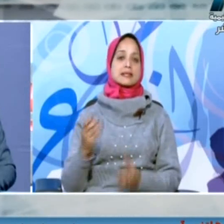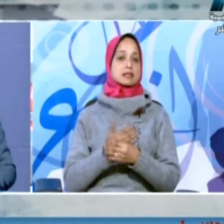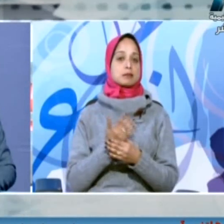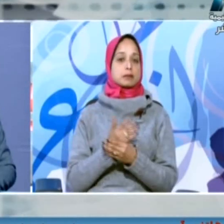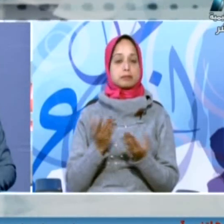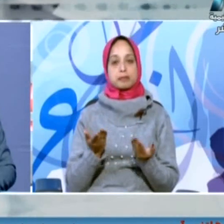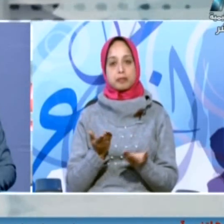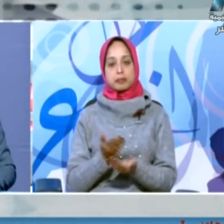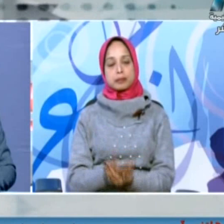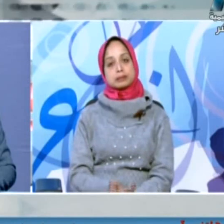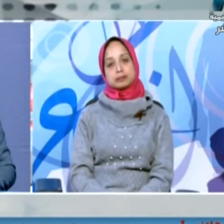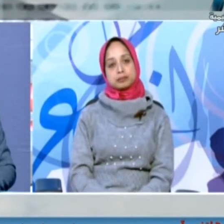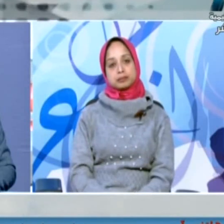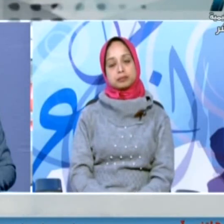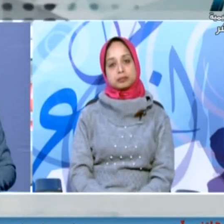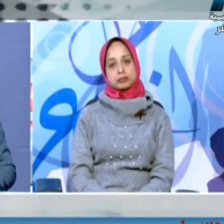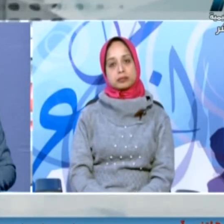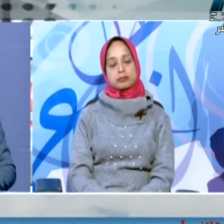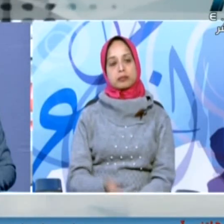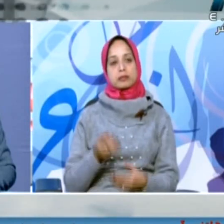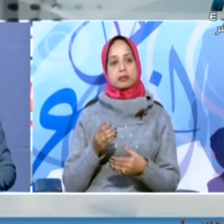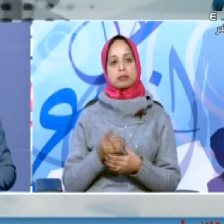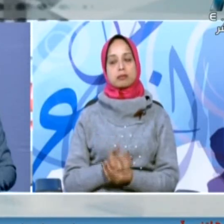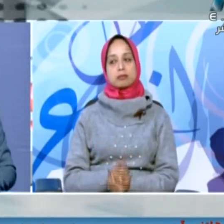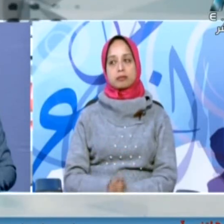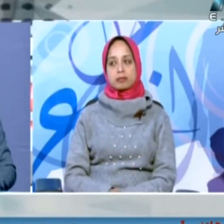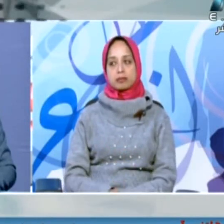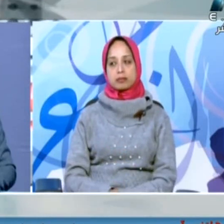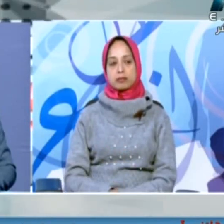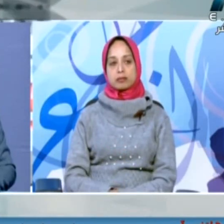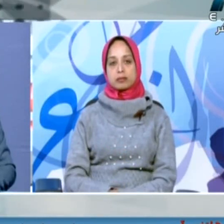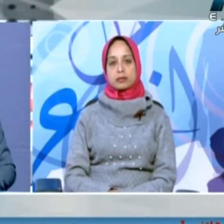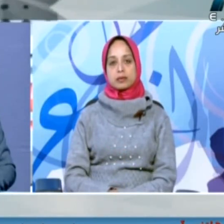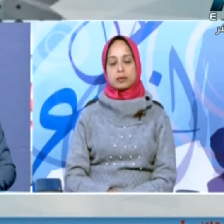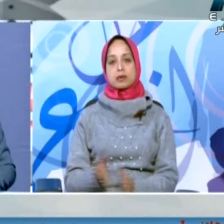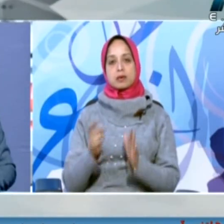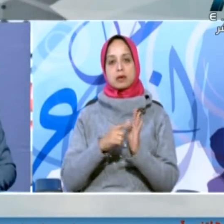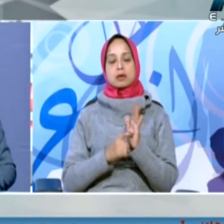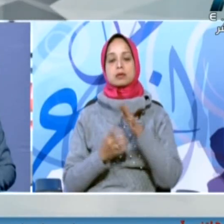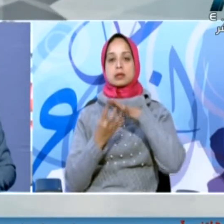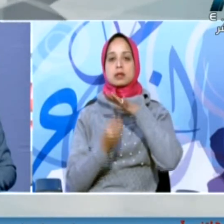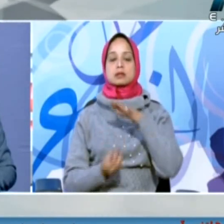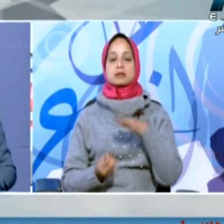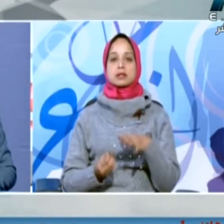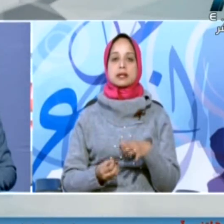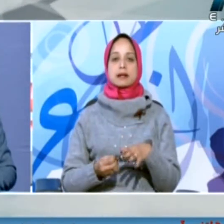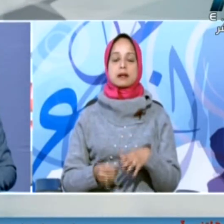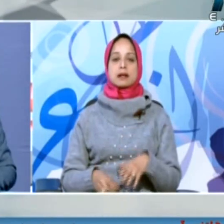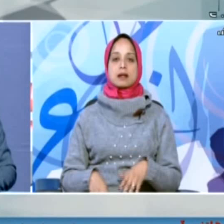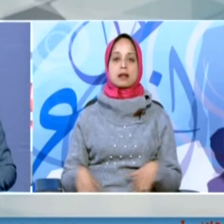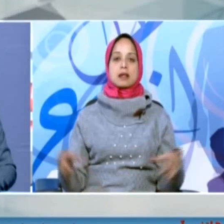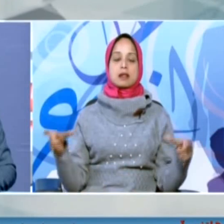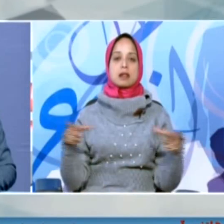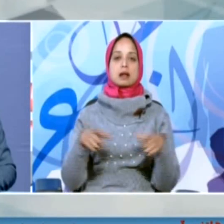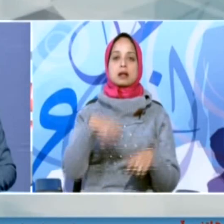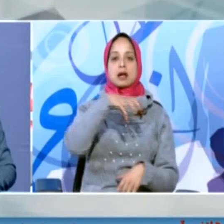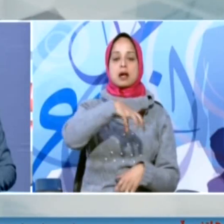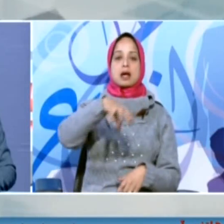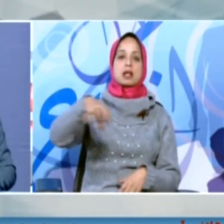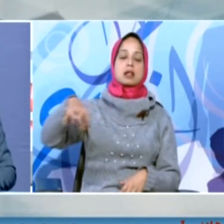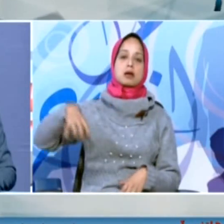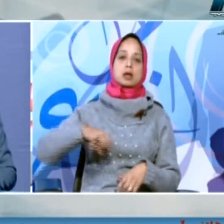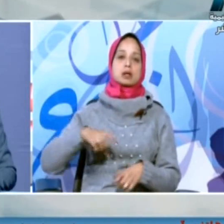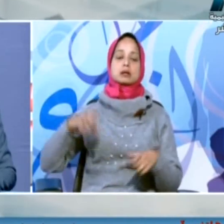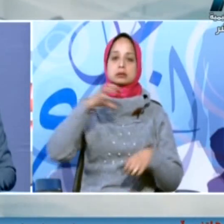ظروفه يدي المزارعين حقوق. قانون التصفيه يا ندى، لجنه دوليه من الدول الدائنه